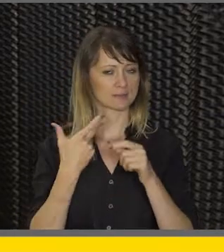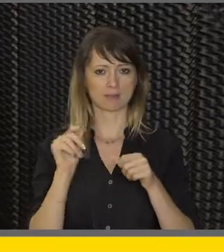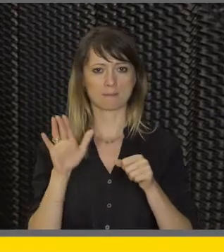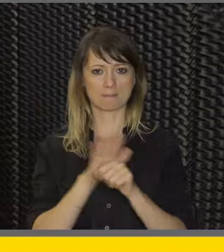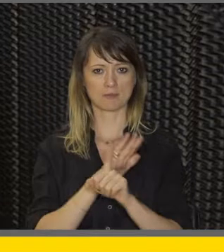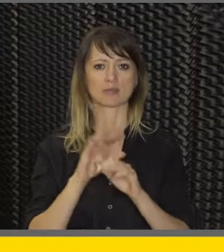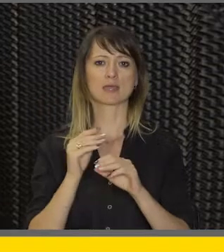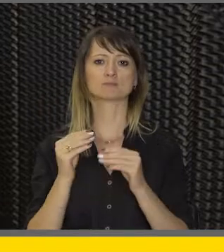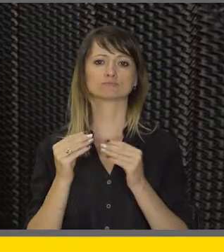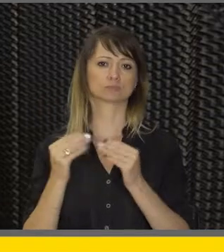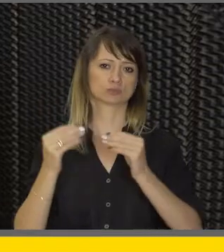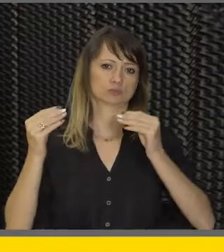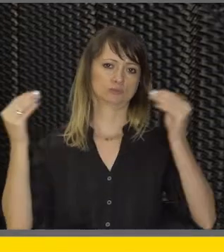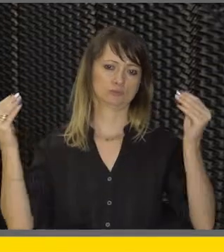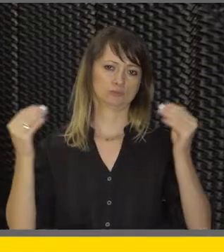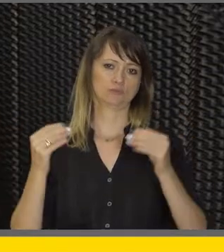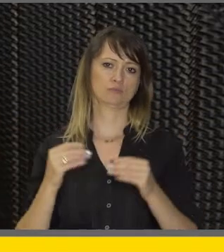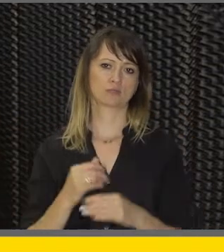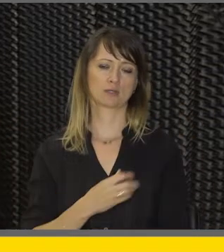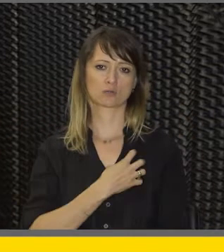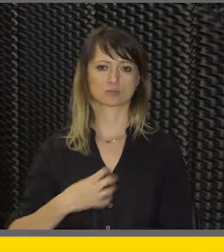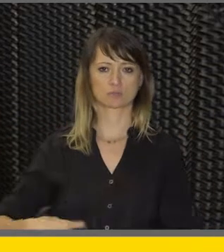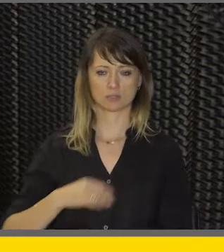kwitnie w Polsce.